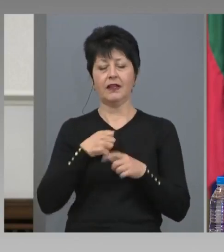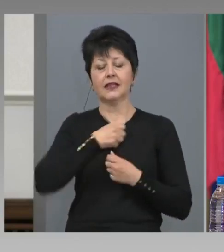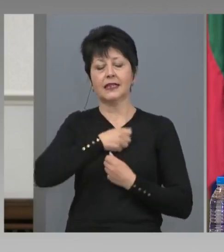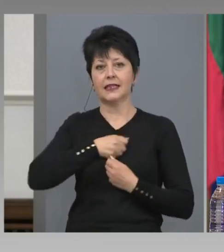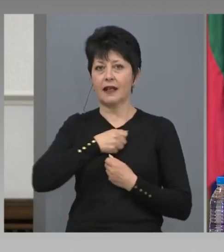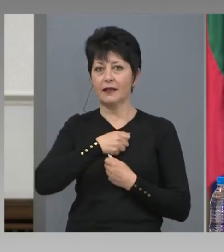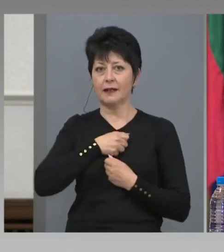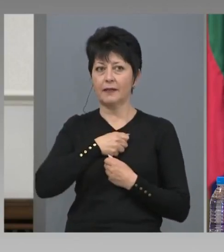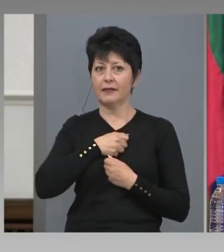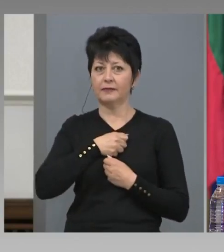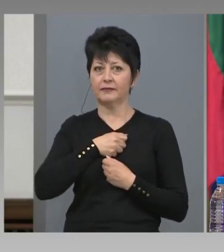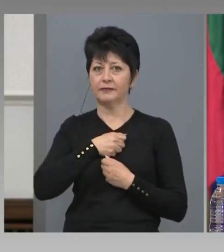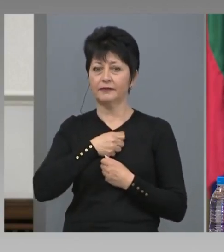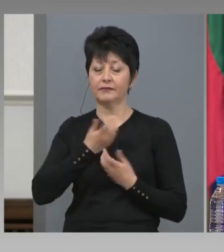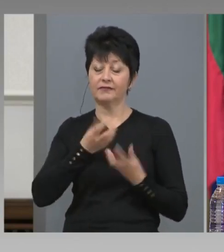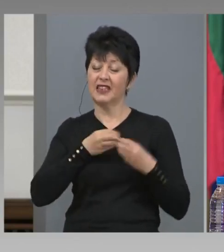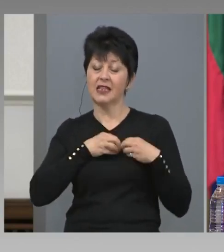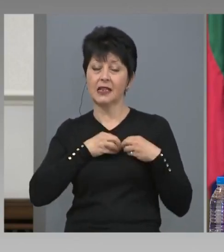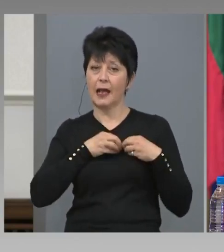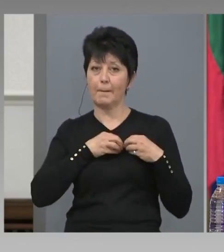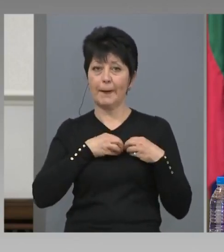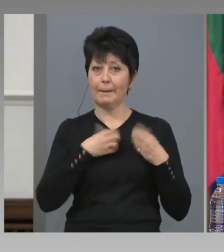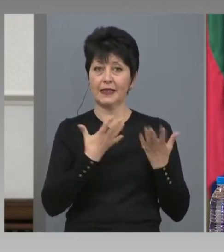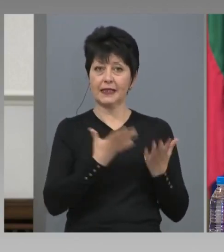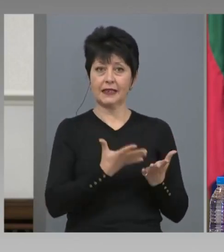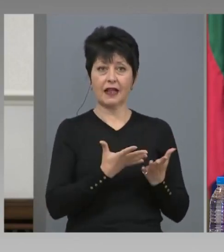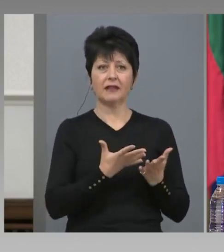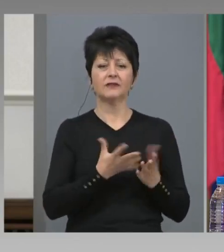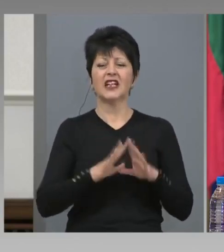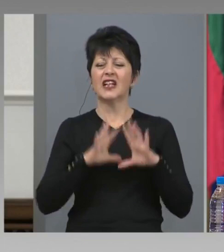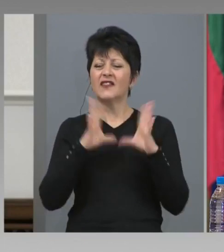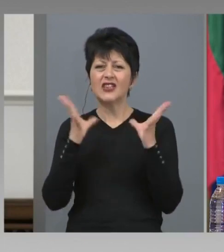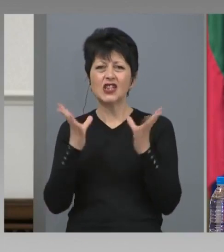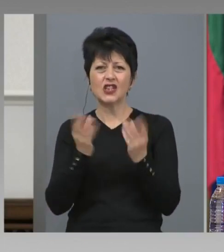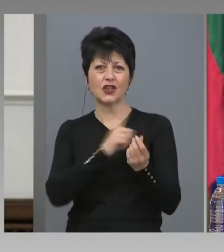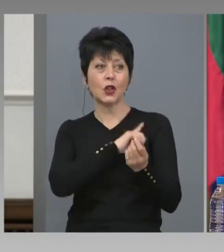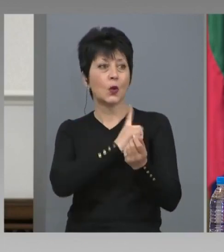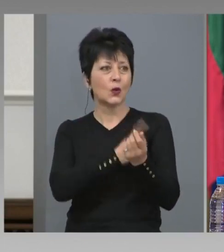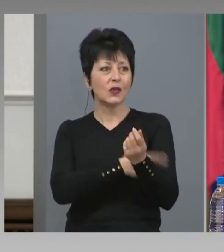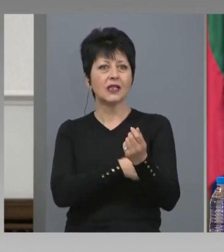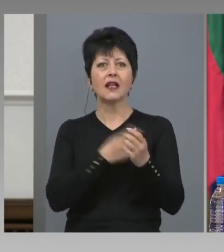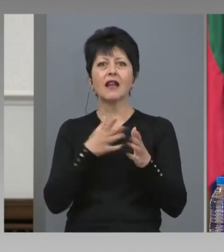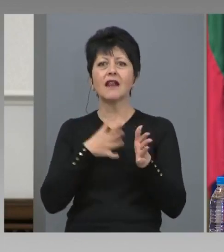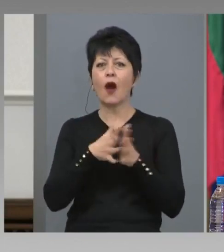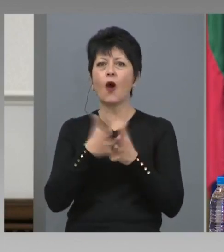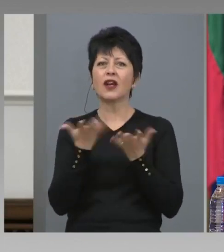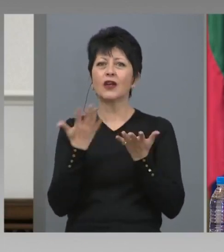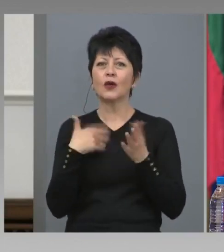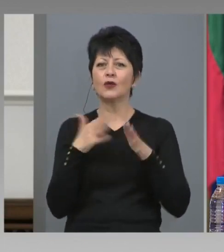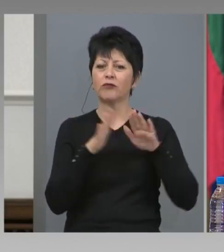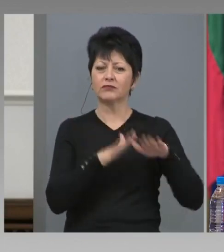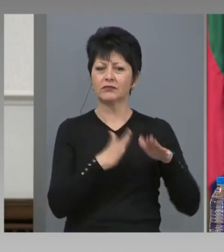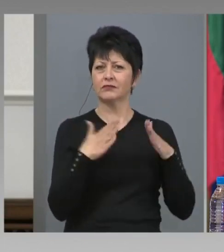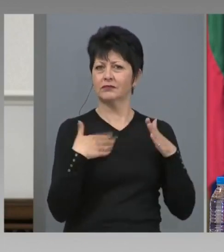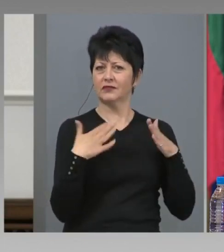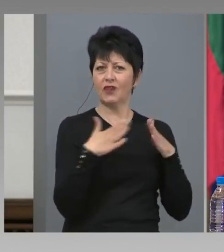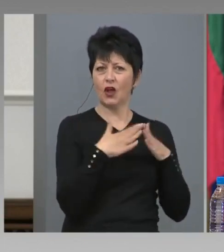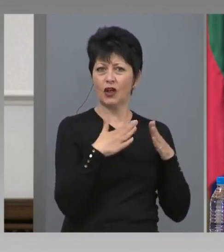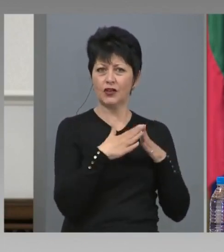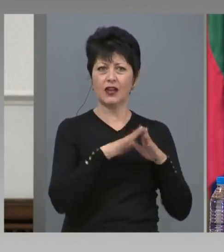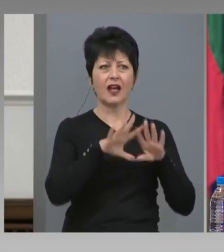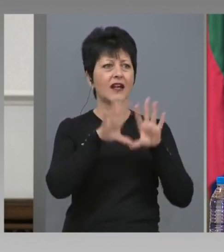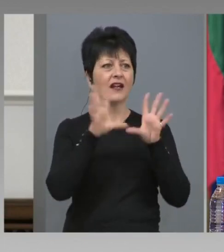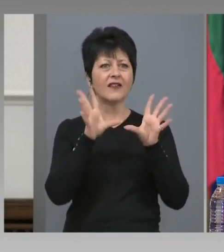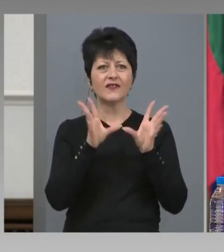тях. Но всички усилия на тези, които си стоят по домовете, на всички вие, които на